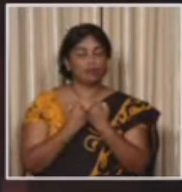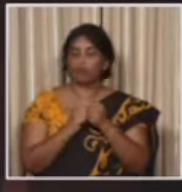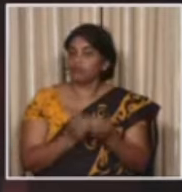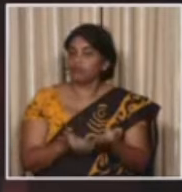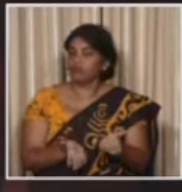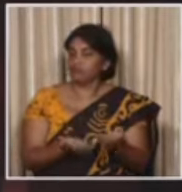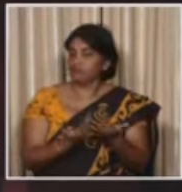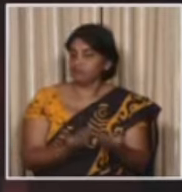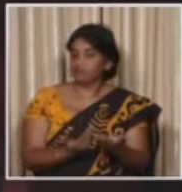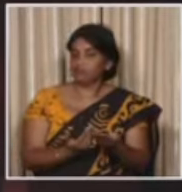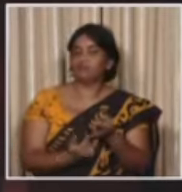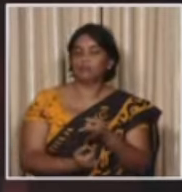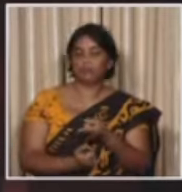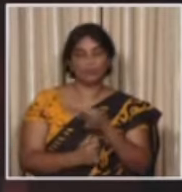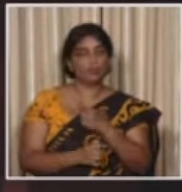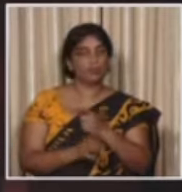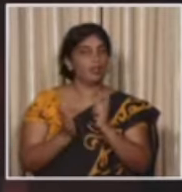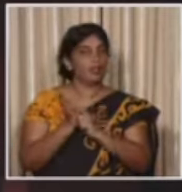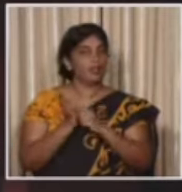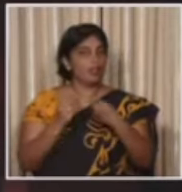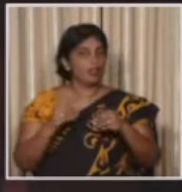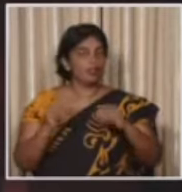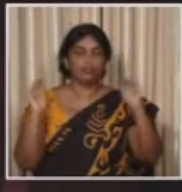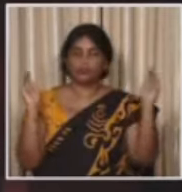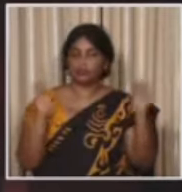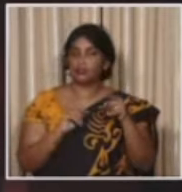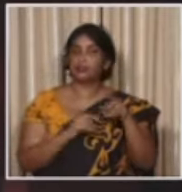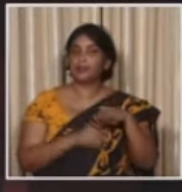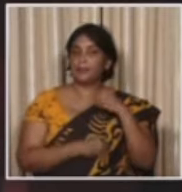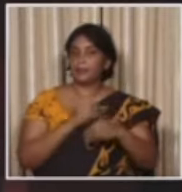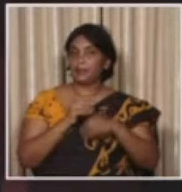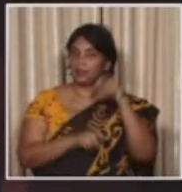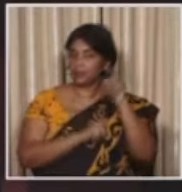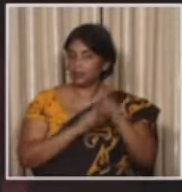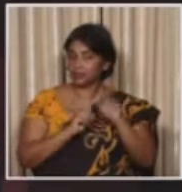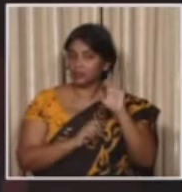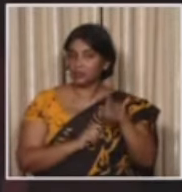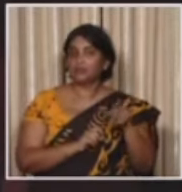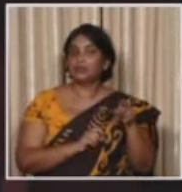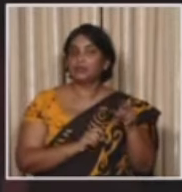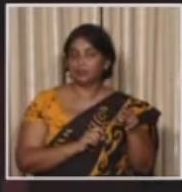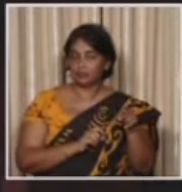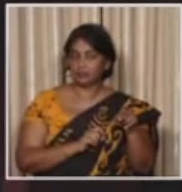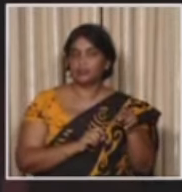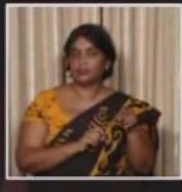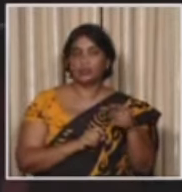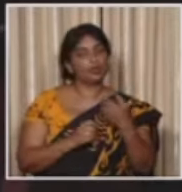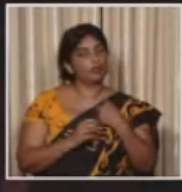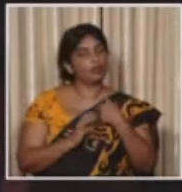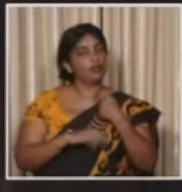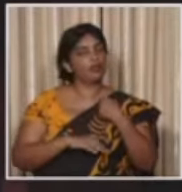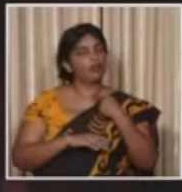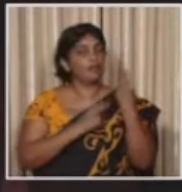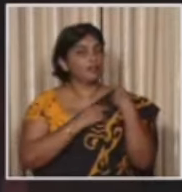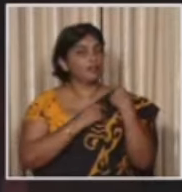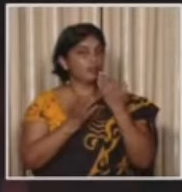දිරිගැන්වුවා මේ ශුද්‍ර කුඩා හා මධ්‍ය පරිමාණයේ කර්මාන්තකරුවන් වෙනුවෙන් අපේ යුතුකම ඉෂ්ට